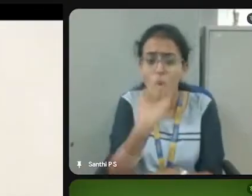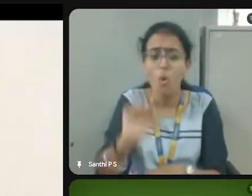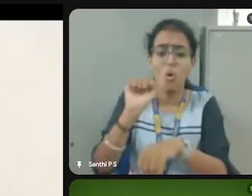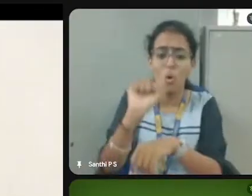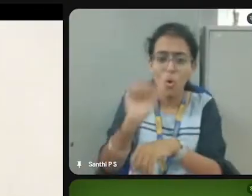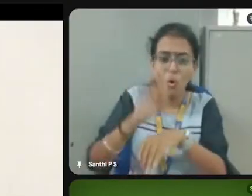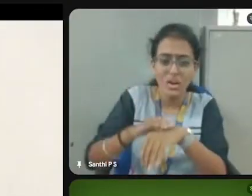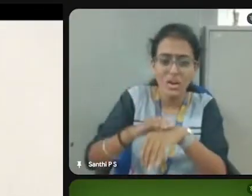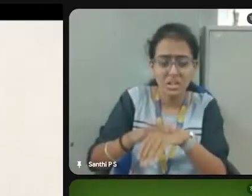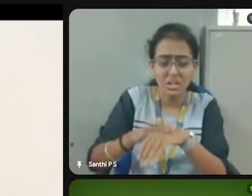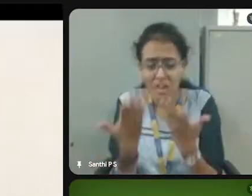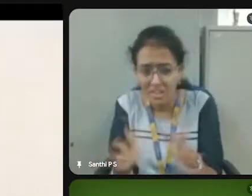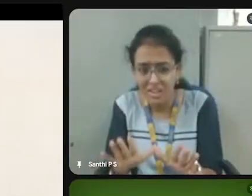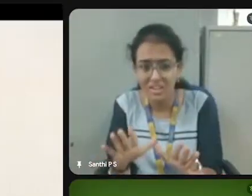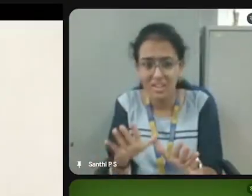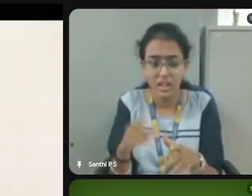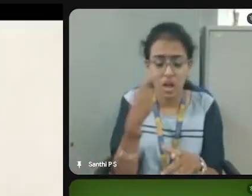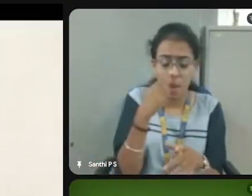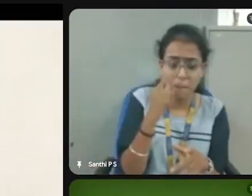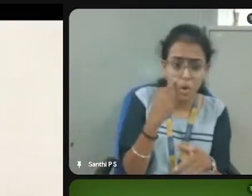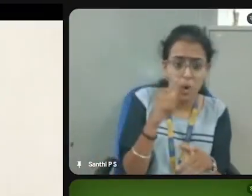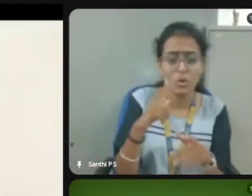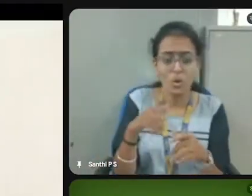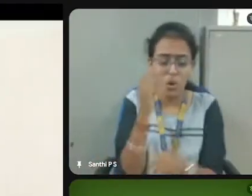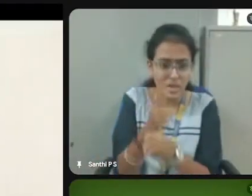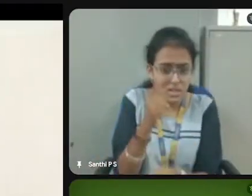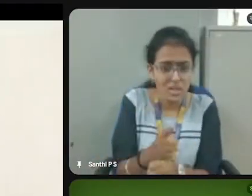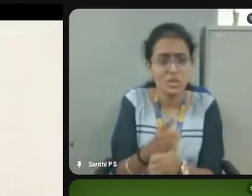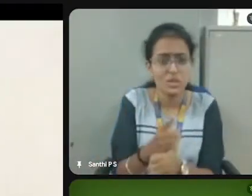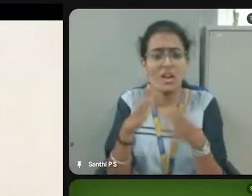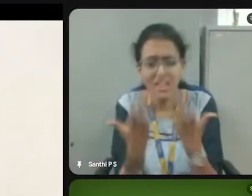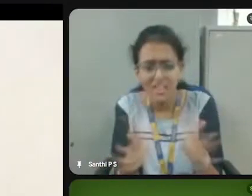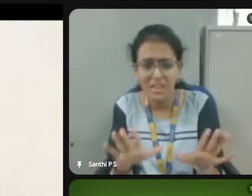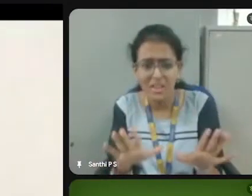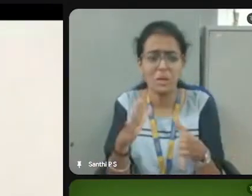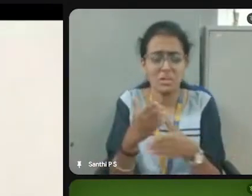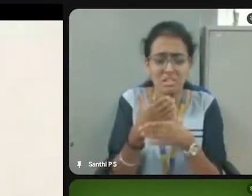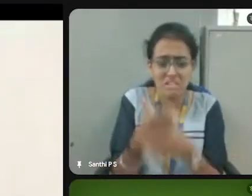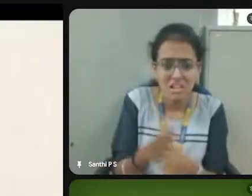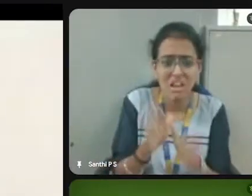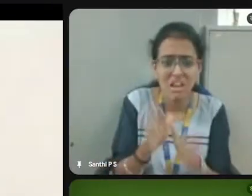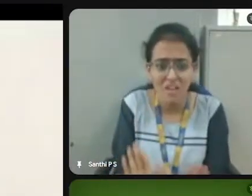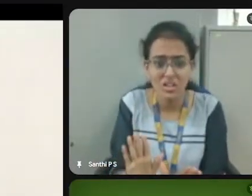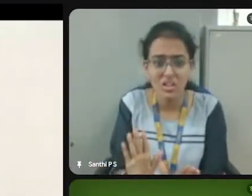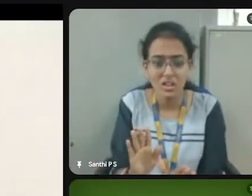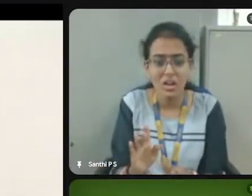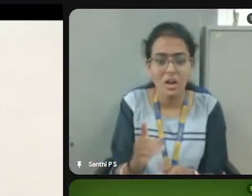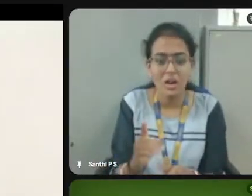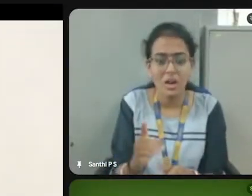നിന്നുള്ള അനുഭവത്തിൽ നിന്ന് മാമിന് മാതാപിതാക്കളോടോ അധ്യാപകരോടോ എന്തെങ്കിലും പറയാനുണ്ടെങ്കിൽ മാമിനത്